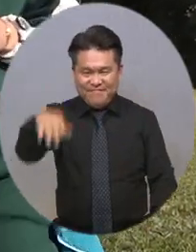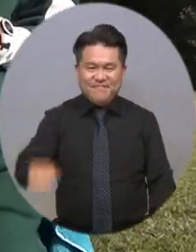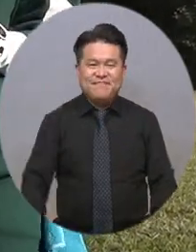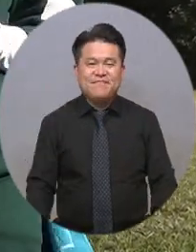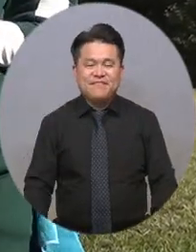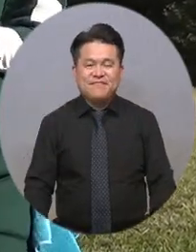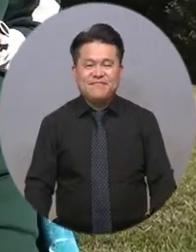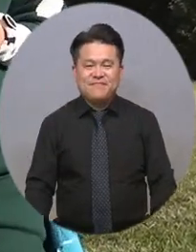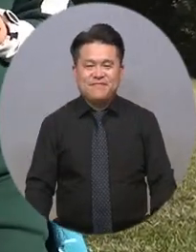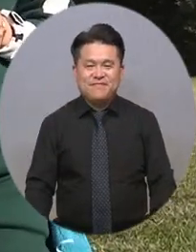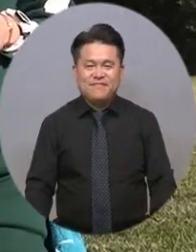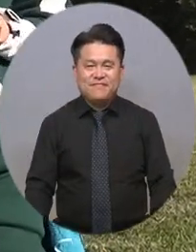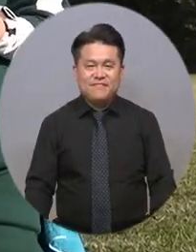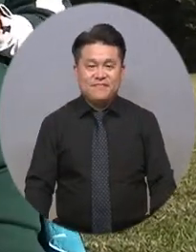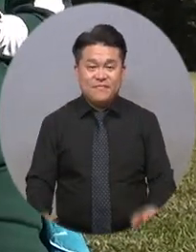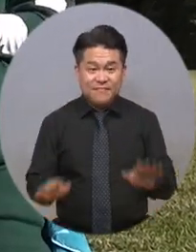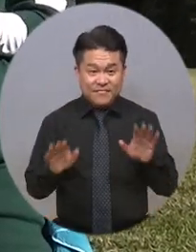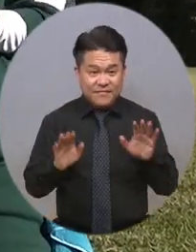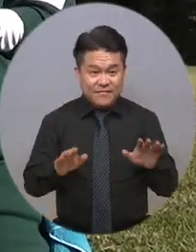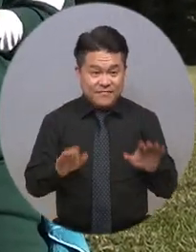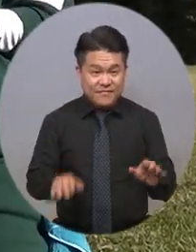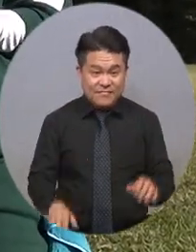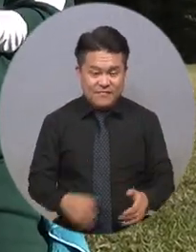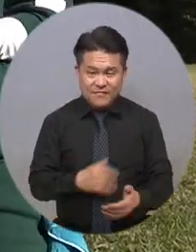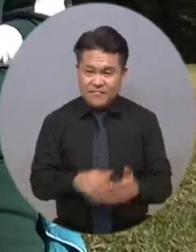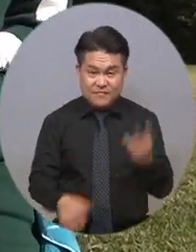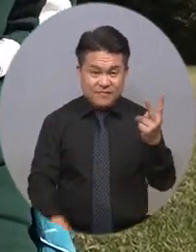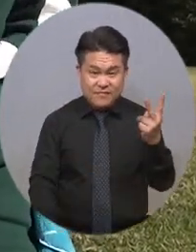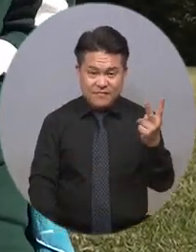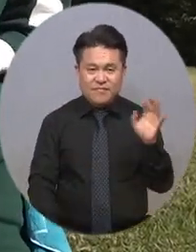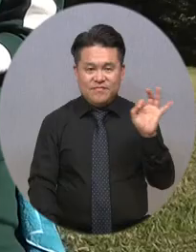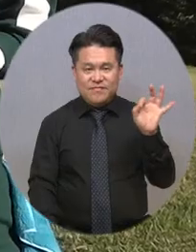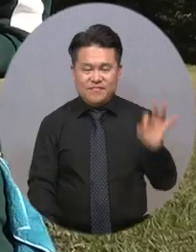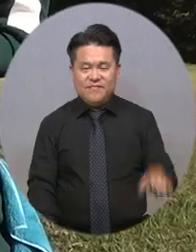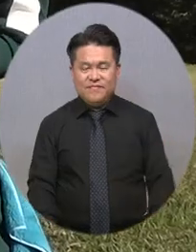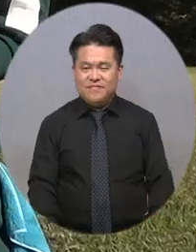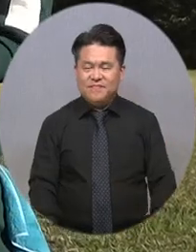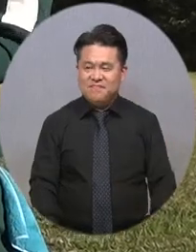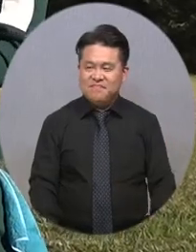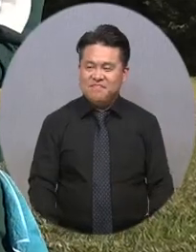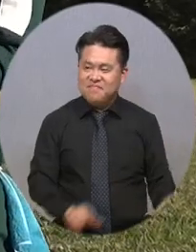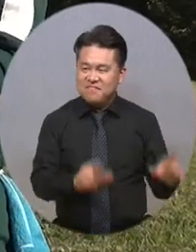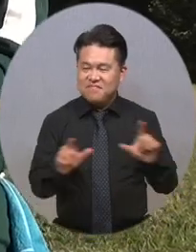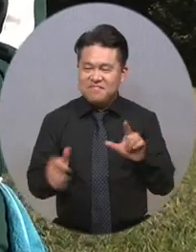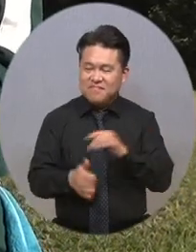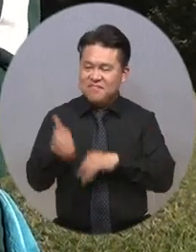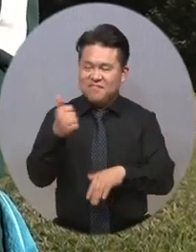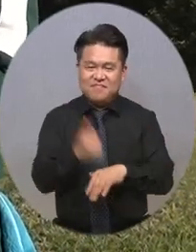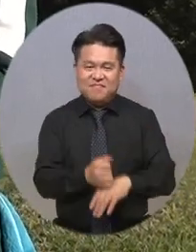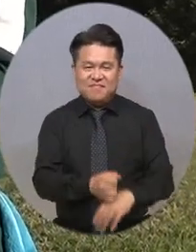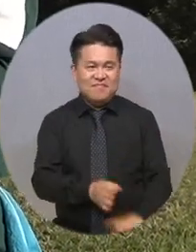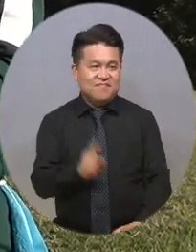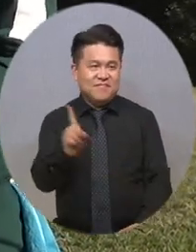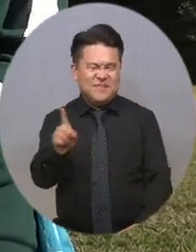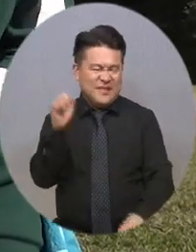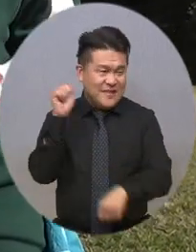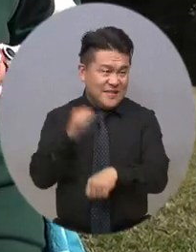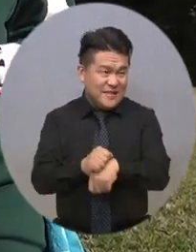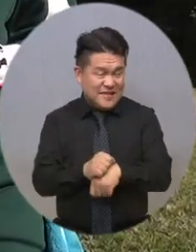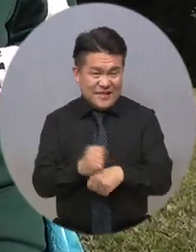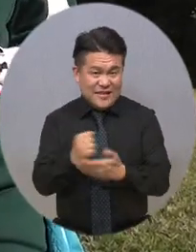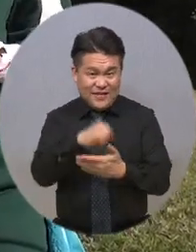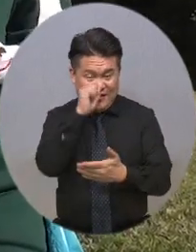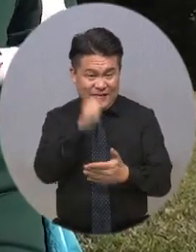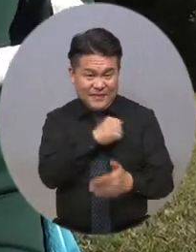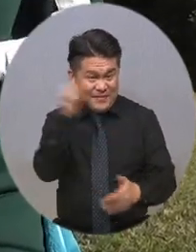어, 2월에 두 장이야? 2월에 두 장이야. 인생은 어차피 네. 한 방 아닙니까? 그렇죠, 한 방이죠. 아니, 우리 좋아하는 배판? 어, 배판 좋아합니다.